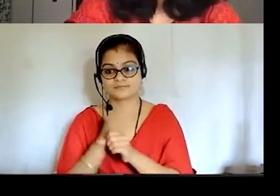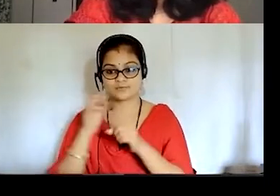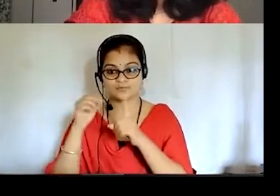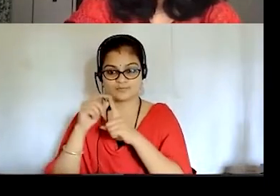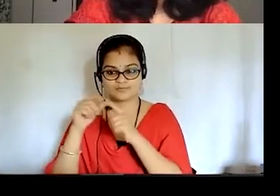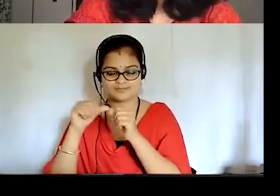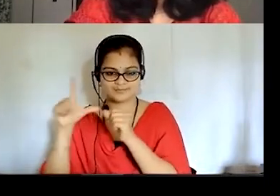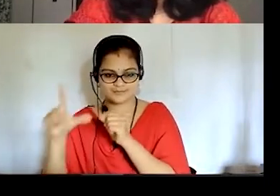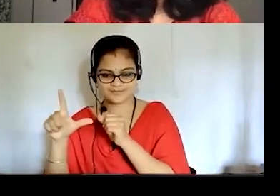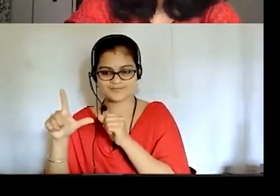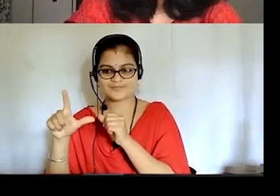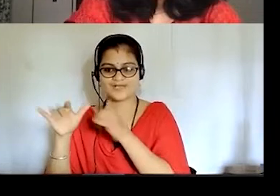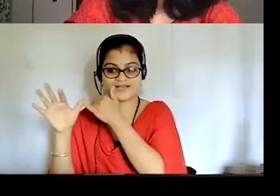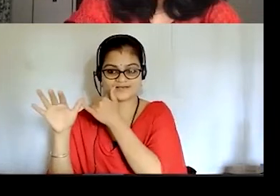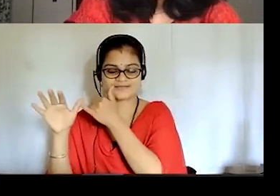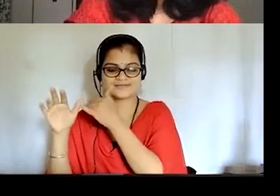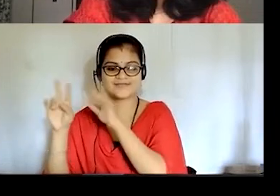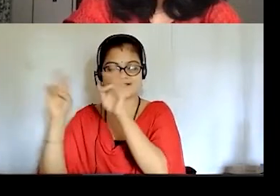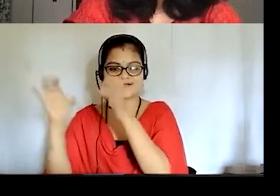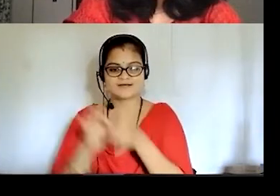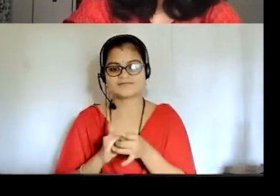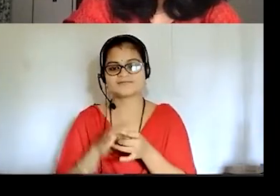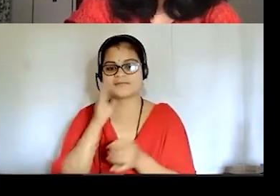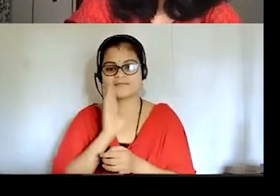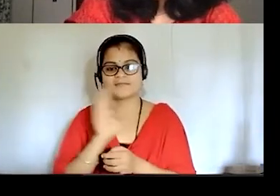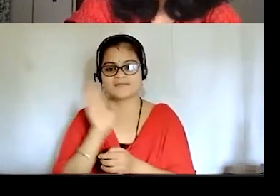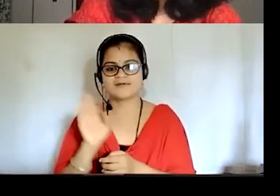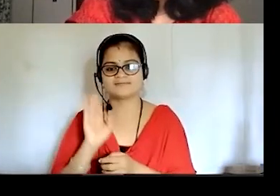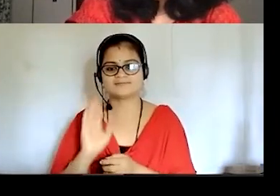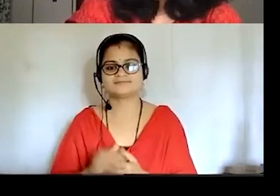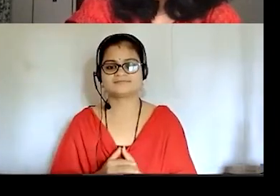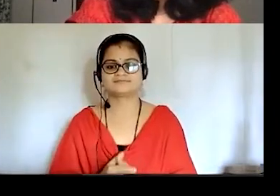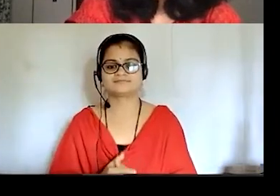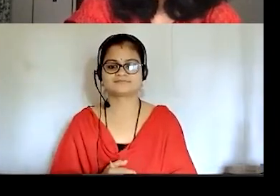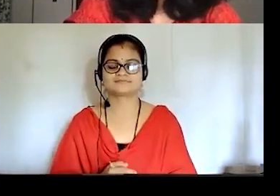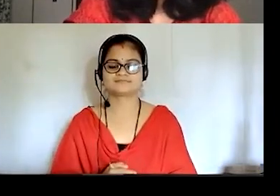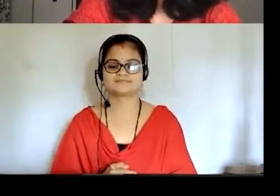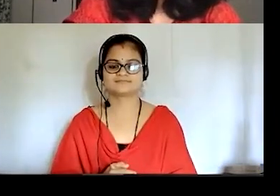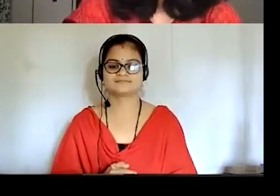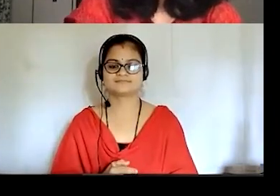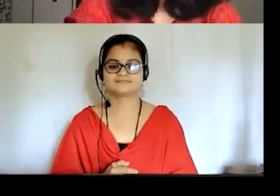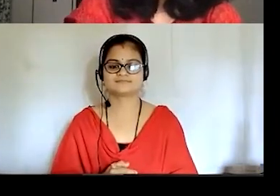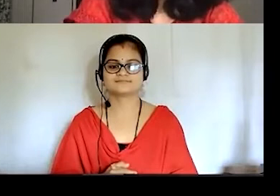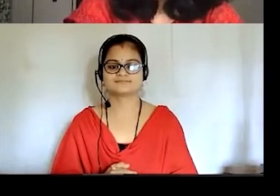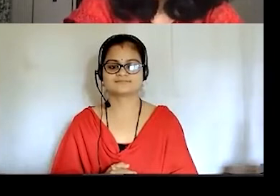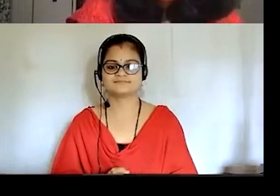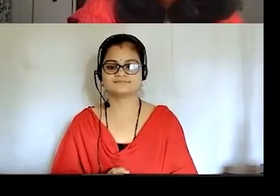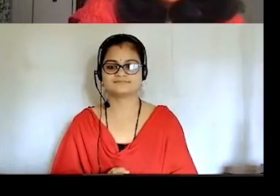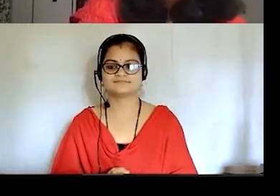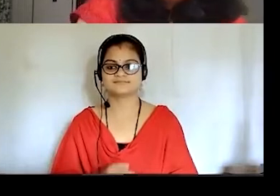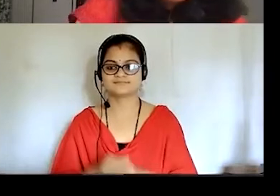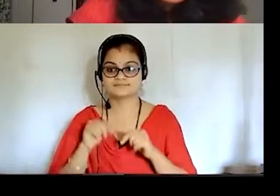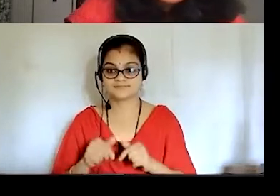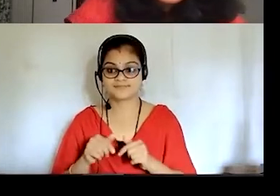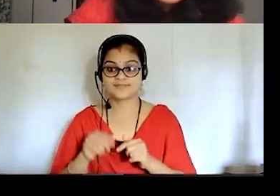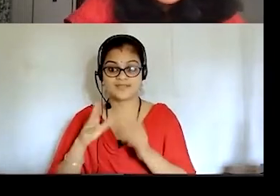गोपाल गोपाल गोपाल गोपाल गोपाल गोपाल So